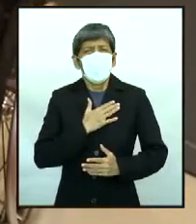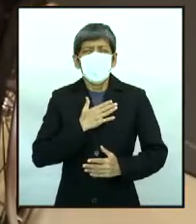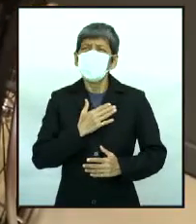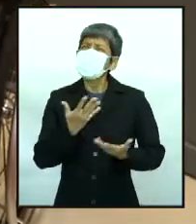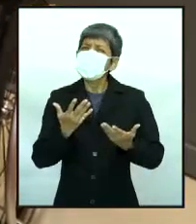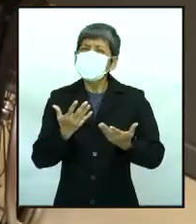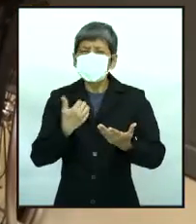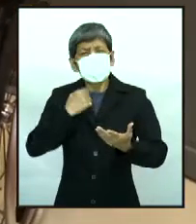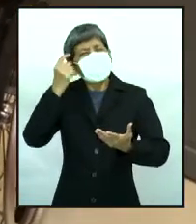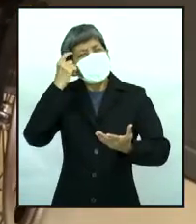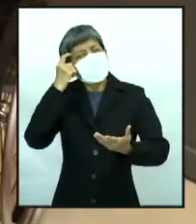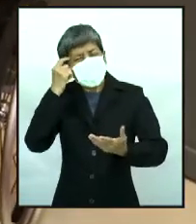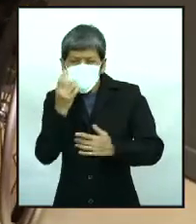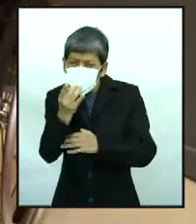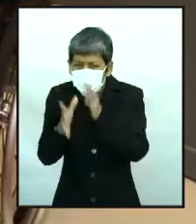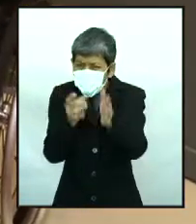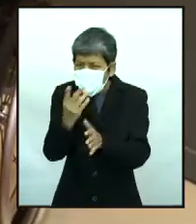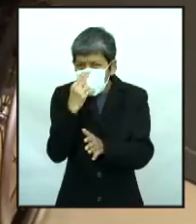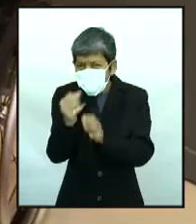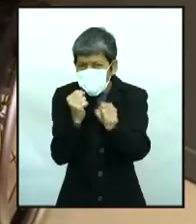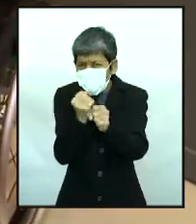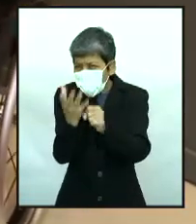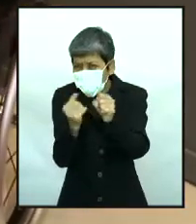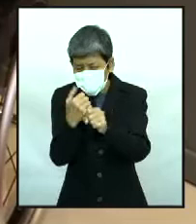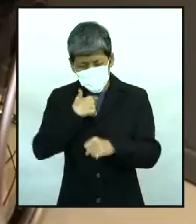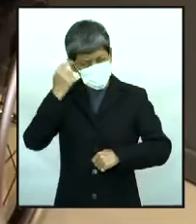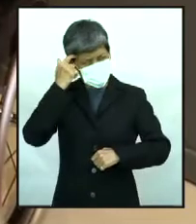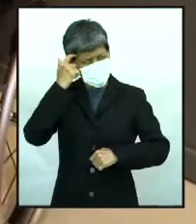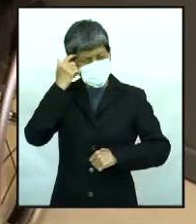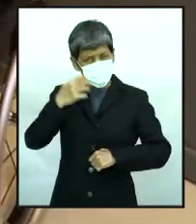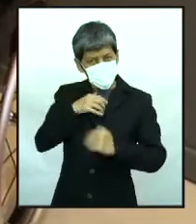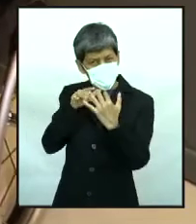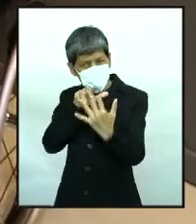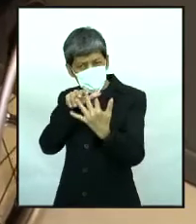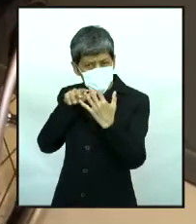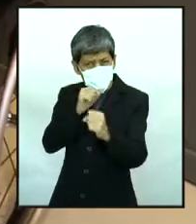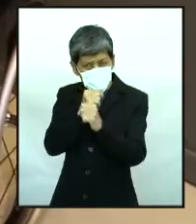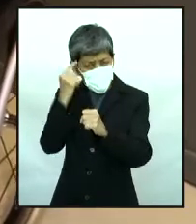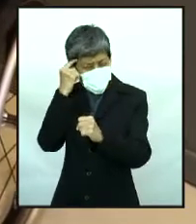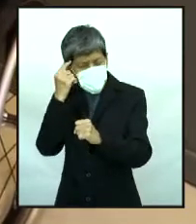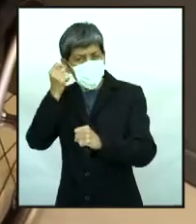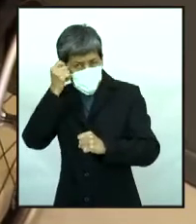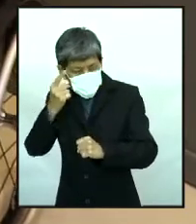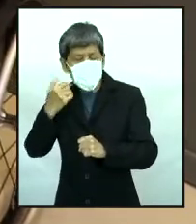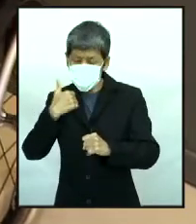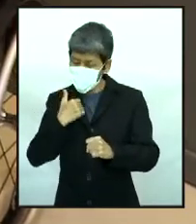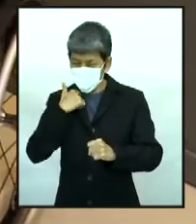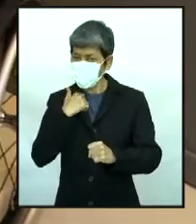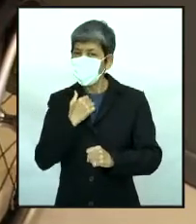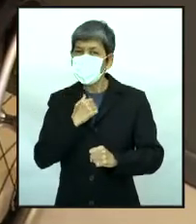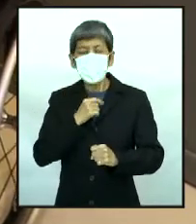กว่าเป็นการ sixth sense มากกว่ามันมีสัญ sixth sense ที่เราสามารถที่จะรู้ใจกันมอง